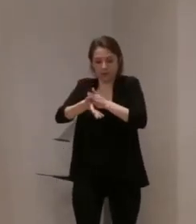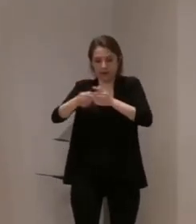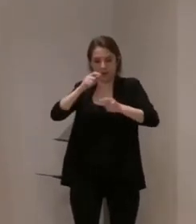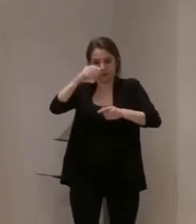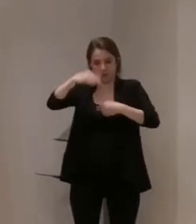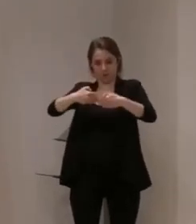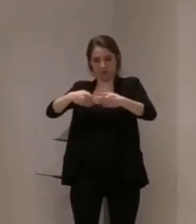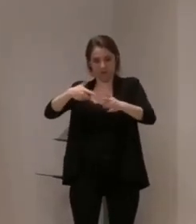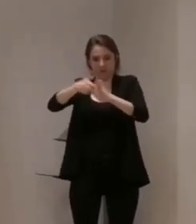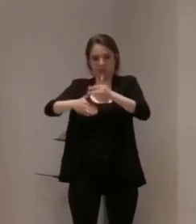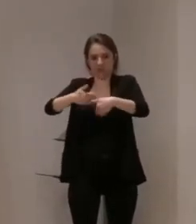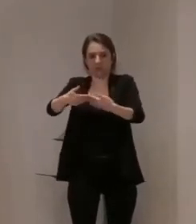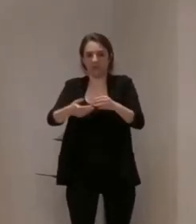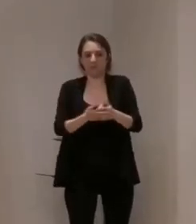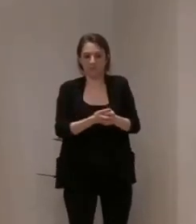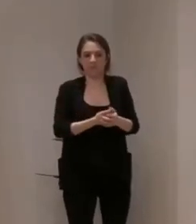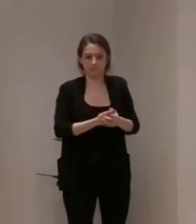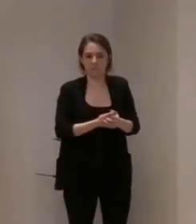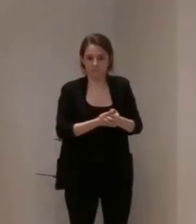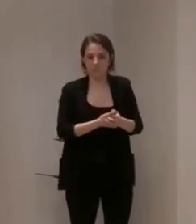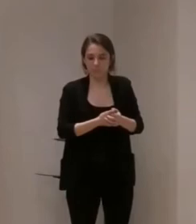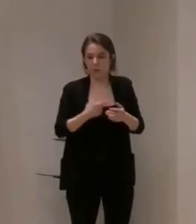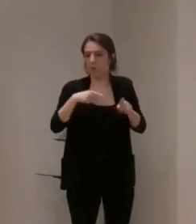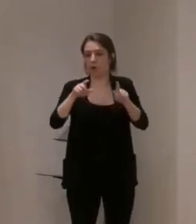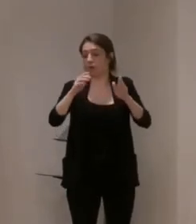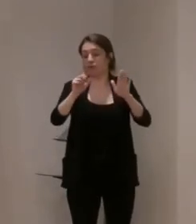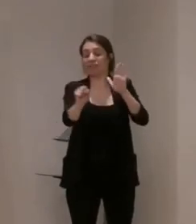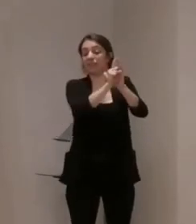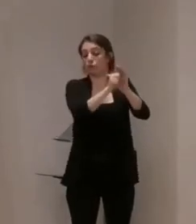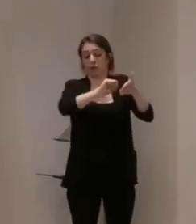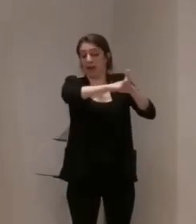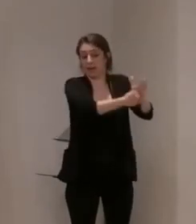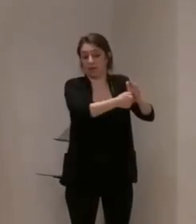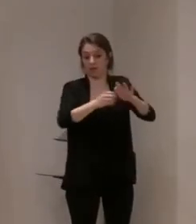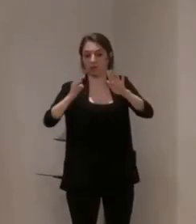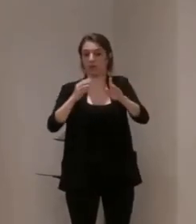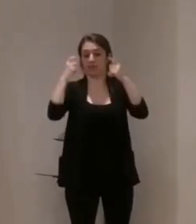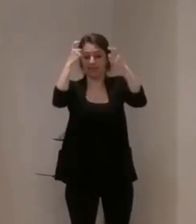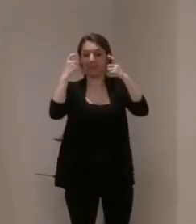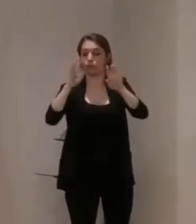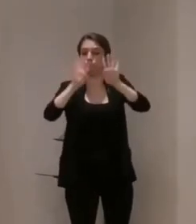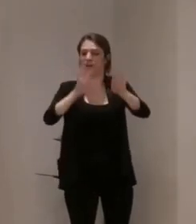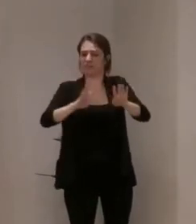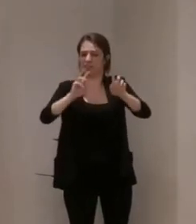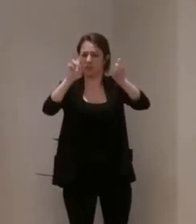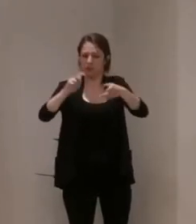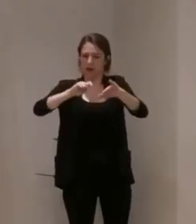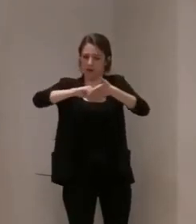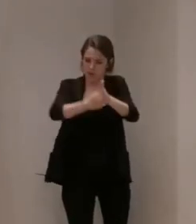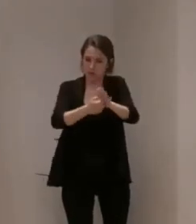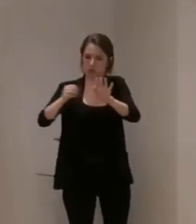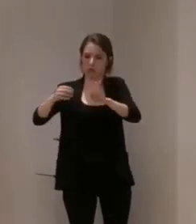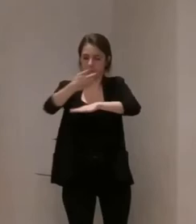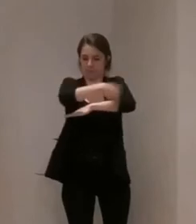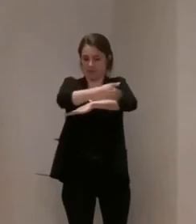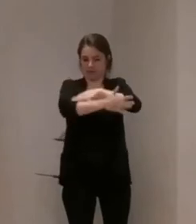que és en aquest sentit un símbol de la repressió. I per tant, d'alguna manera, és important